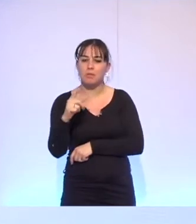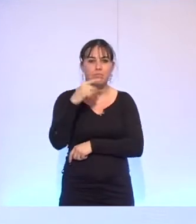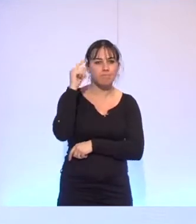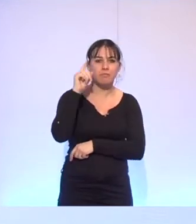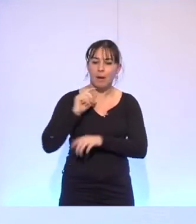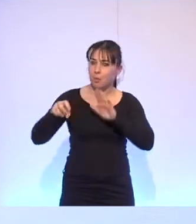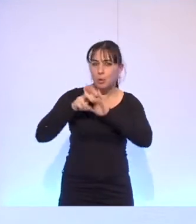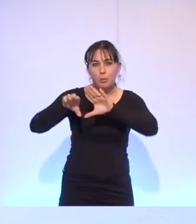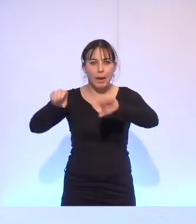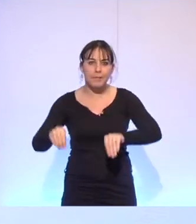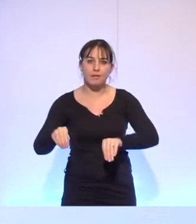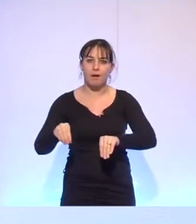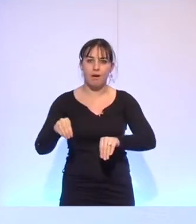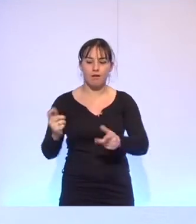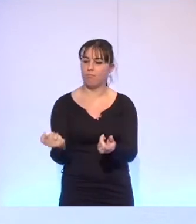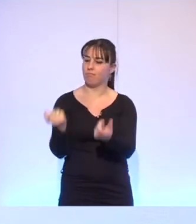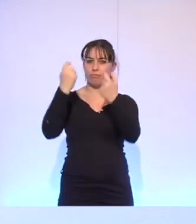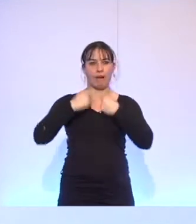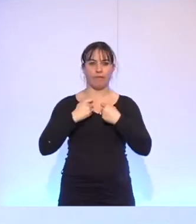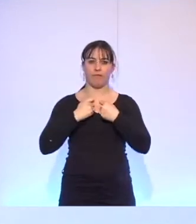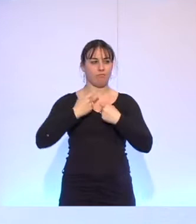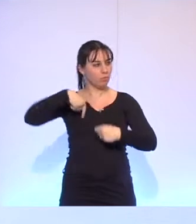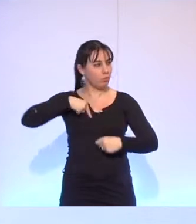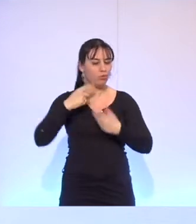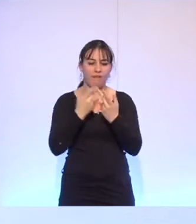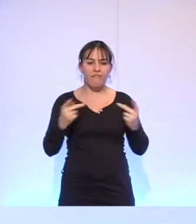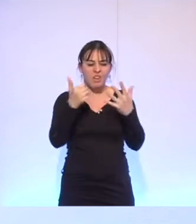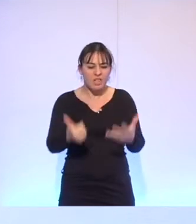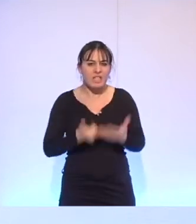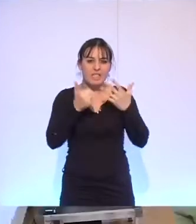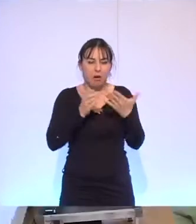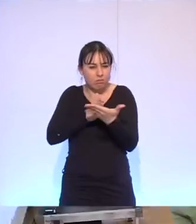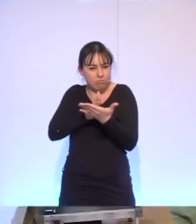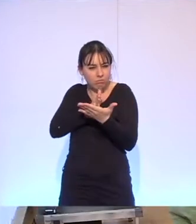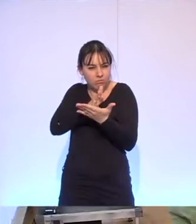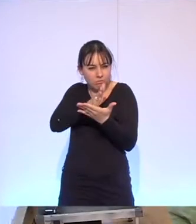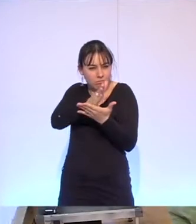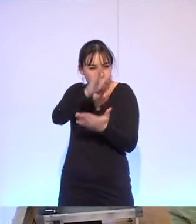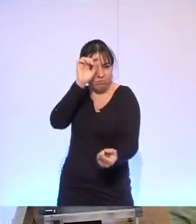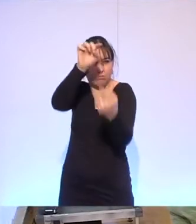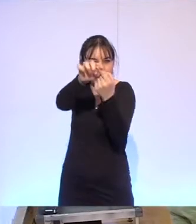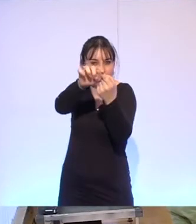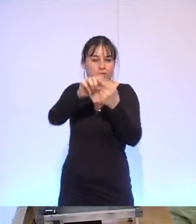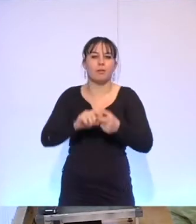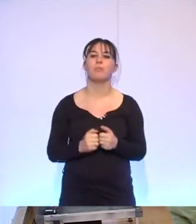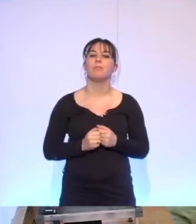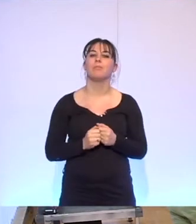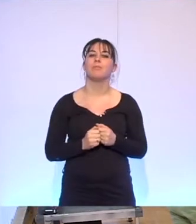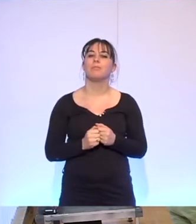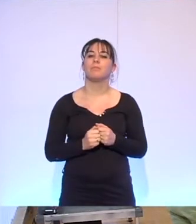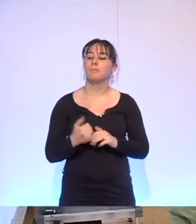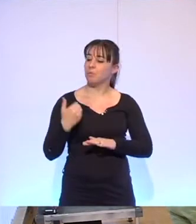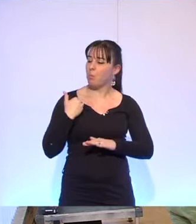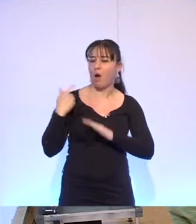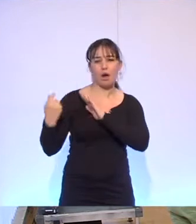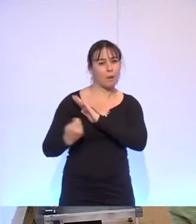de conduire la destinée de notre ville pour les 6 prochaines années. J'ai déjà eu l'occasion de dire à